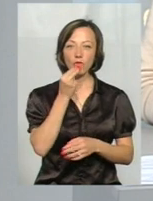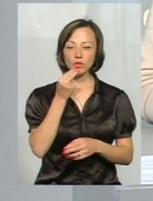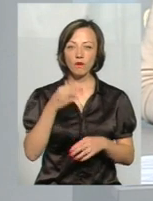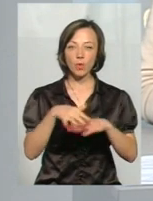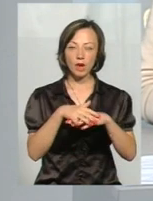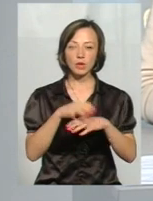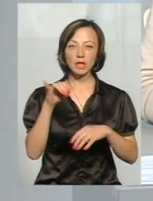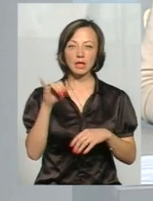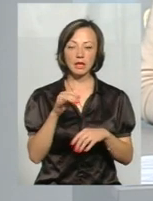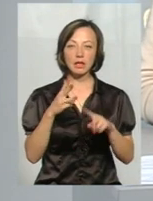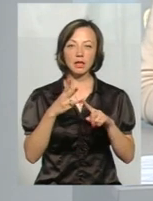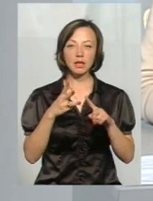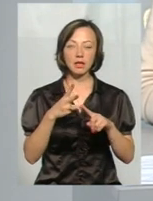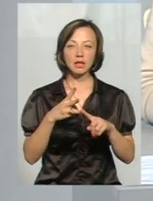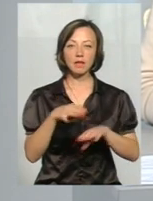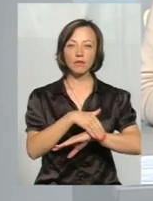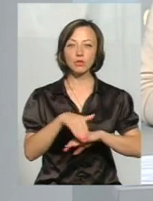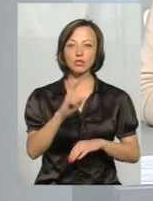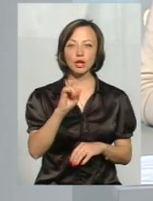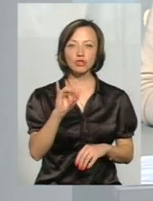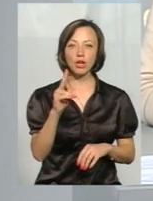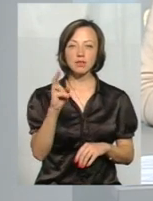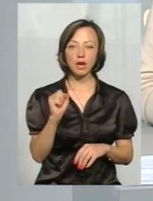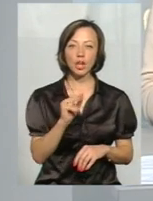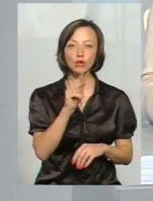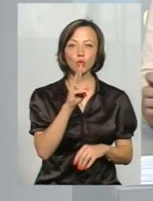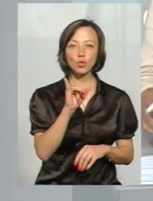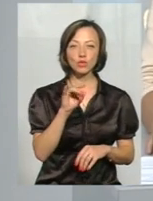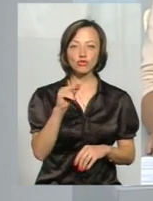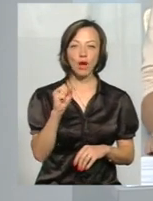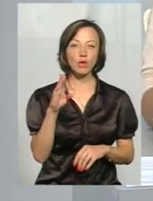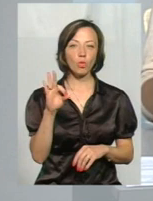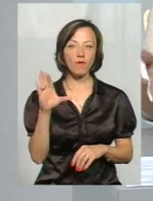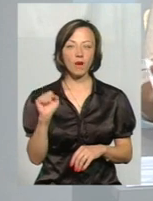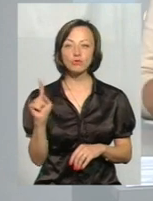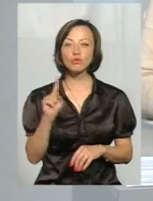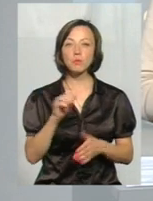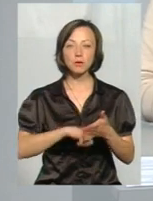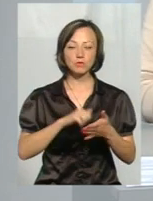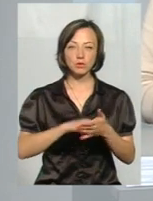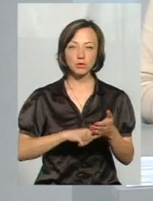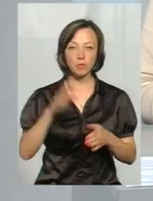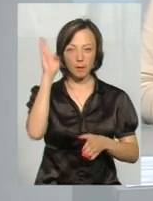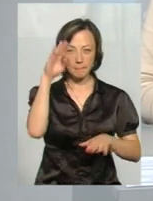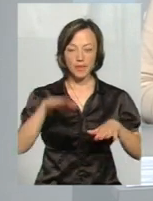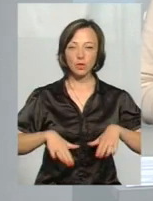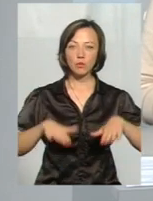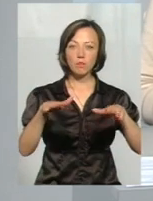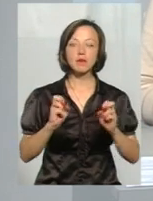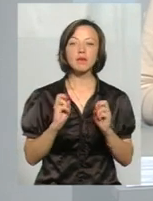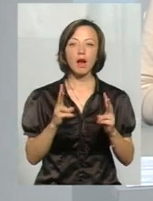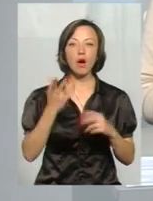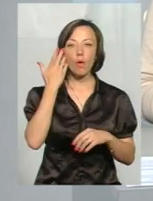ринку, а також на Зарічанській та Курчатова. Ось про те, що призводить до підтоплень та як